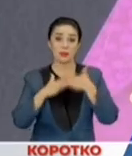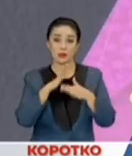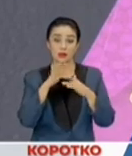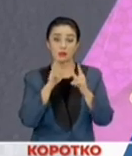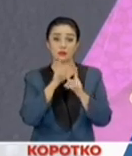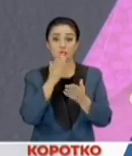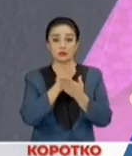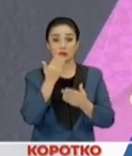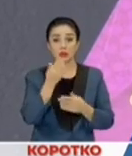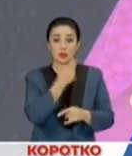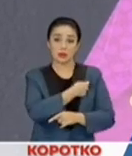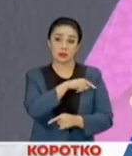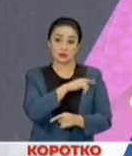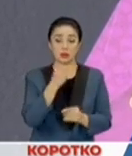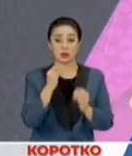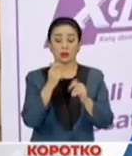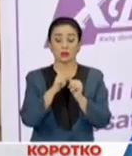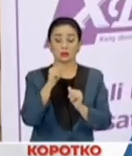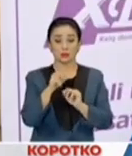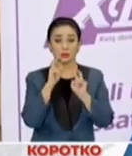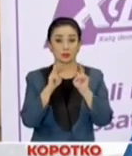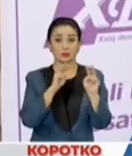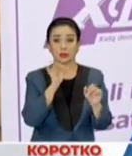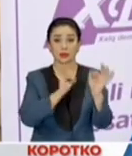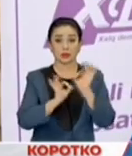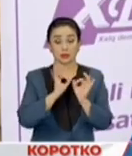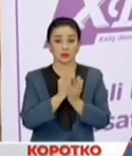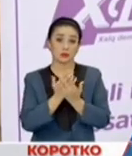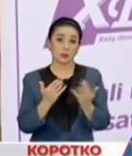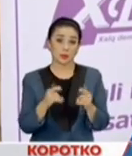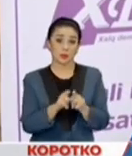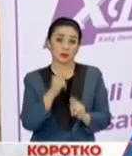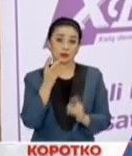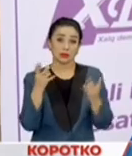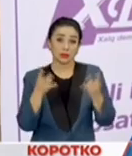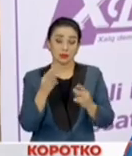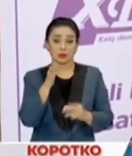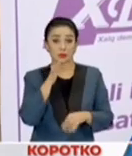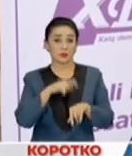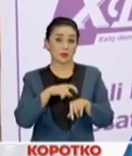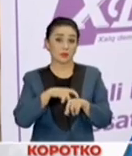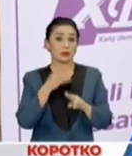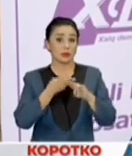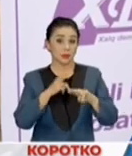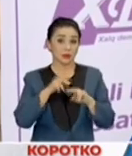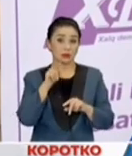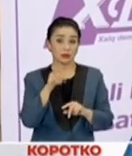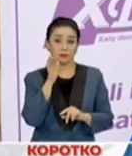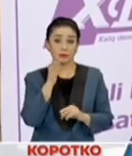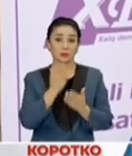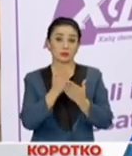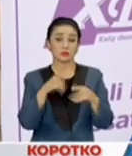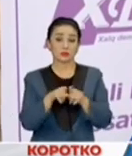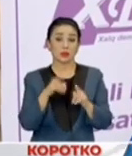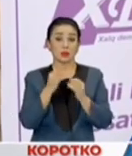сфере медицины, особый контроль за ценами на лекарственные препараты. Это необходимость времени. И именно этот вопрос вызывает